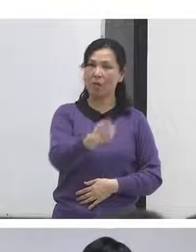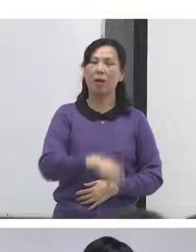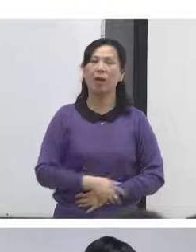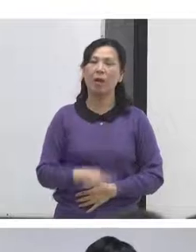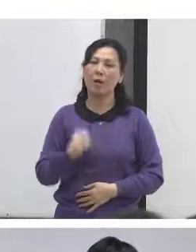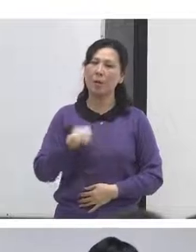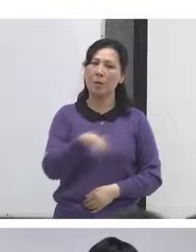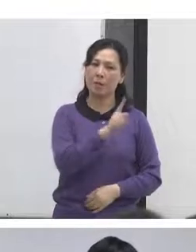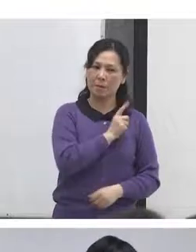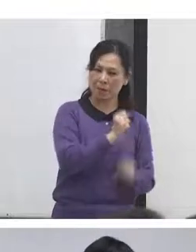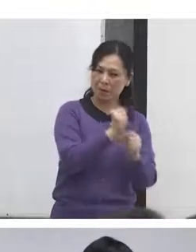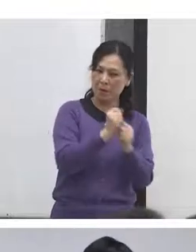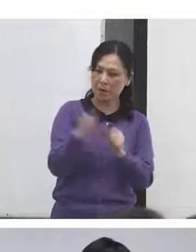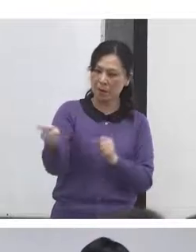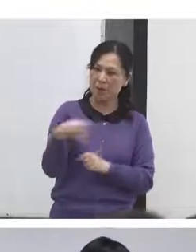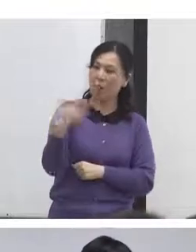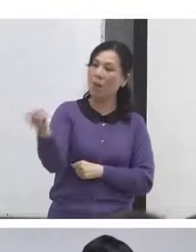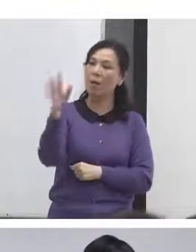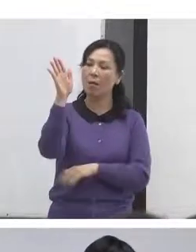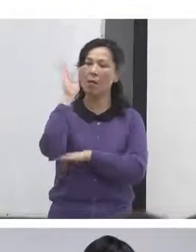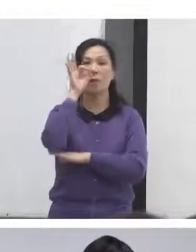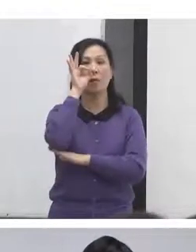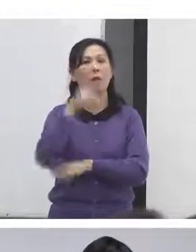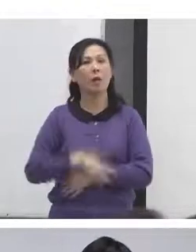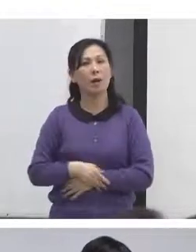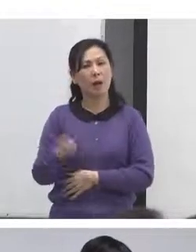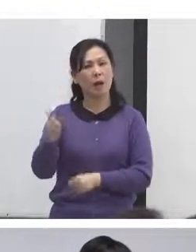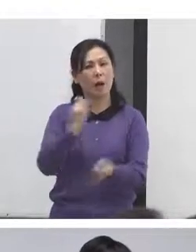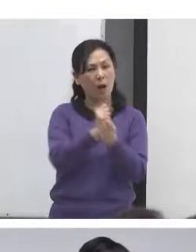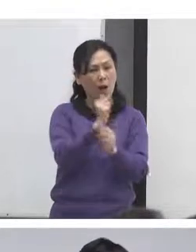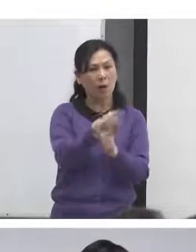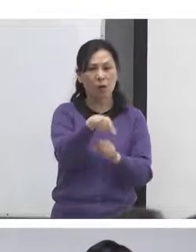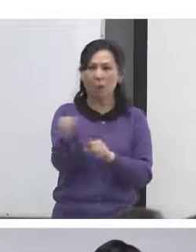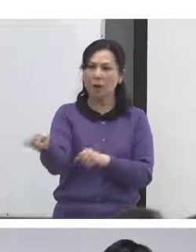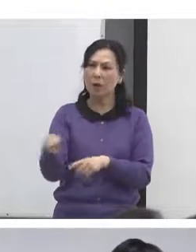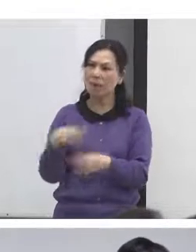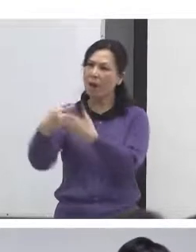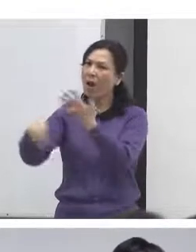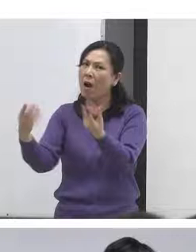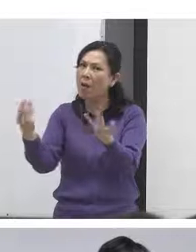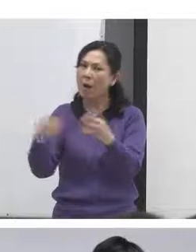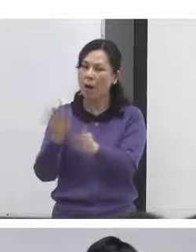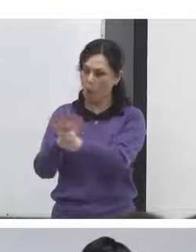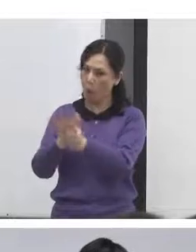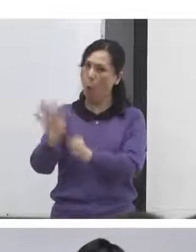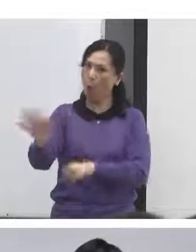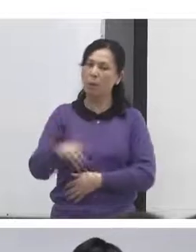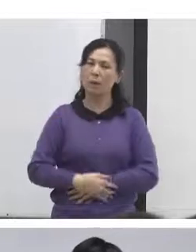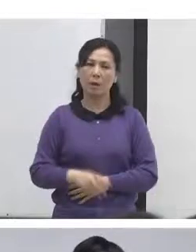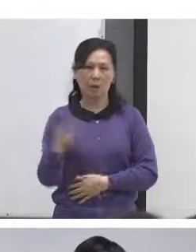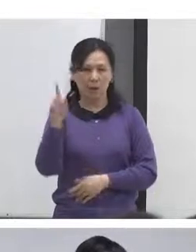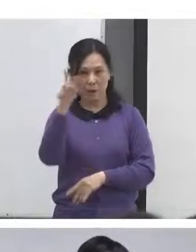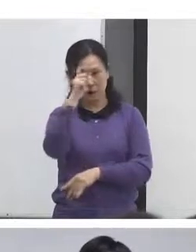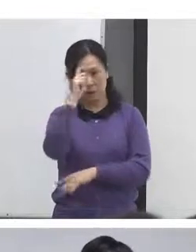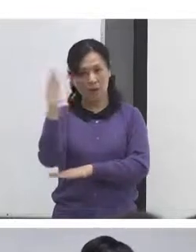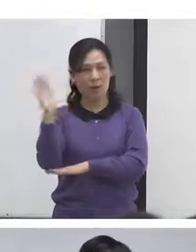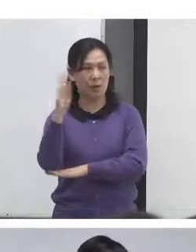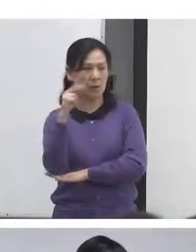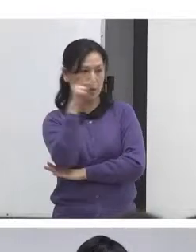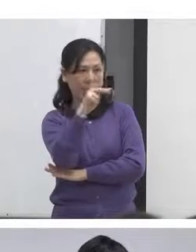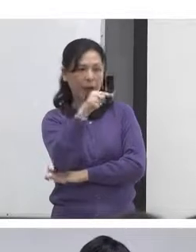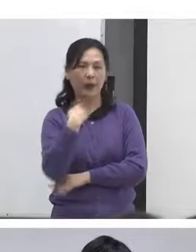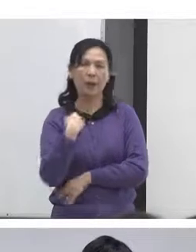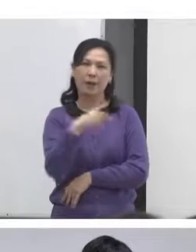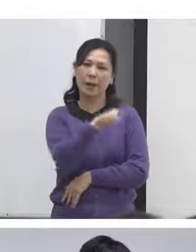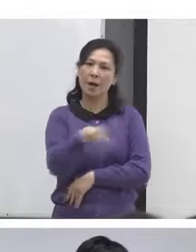己来示范给政府看，其实做这些事情对你不止没有伤害，而且对你是有帮助的。那希望就是你看到这样案例后，你有机会就是把我